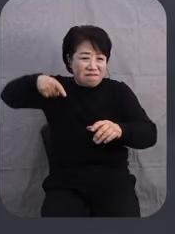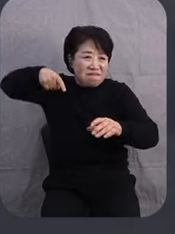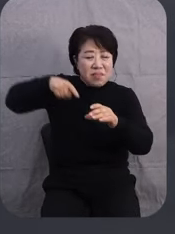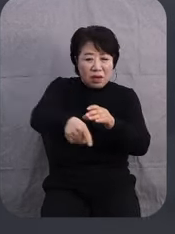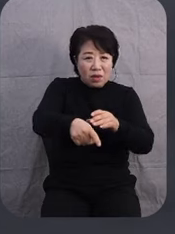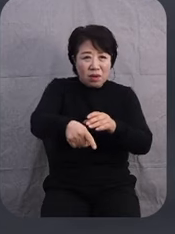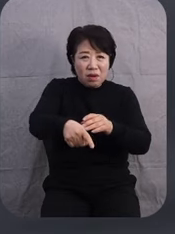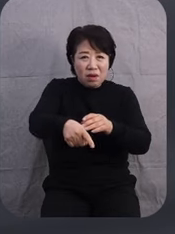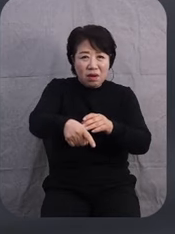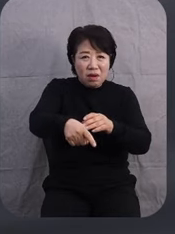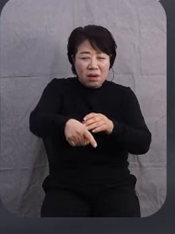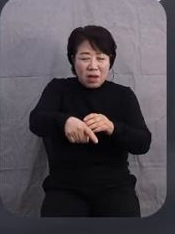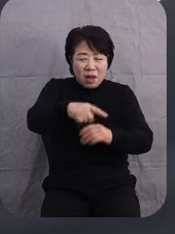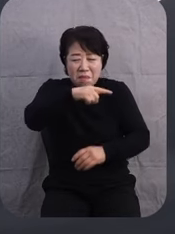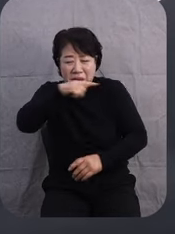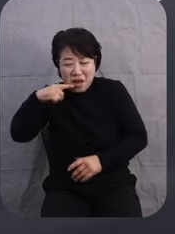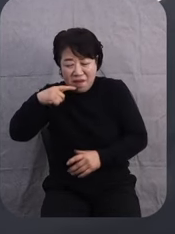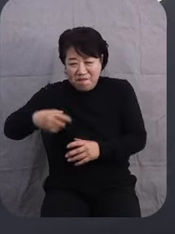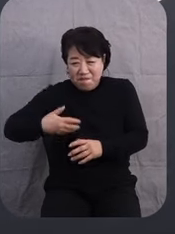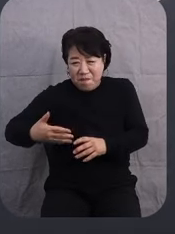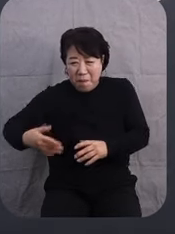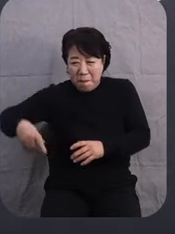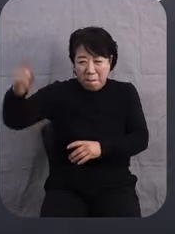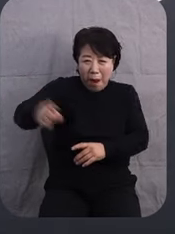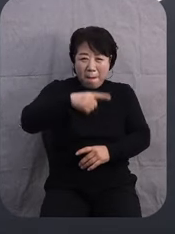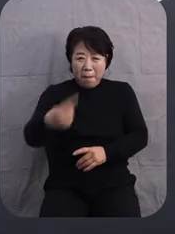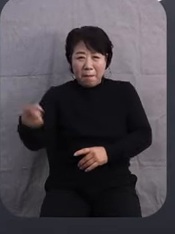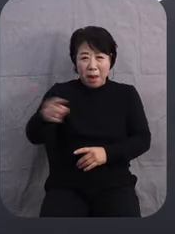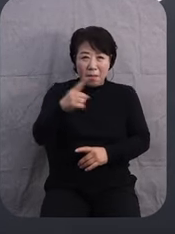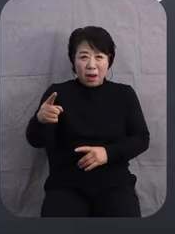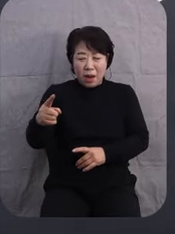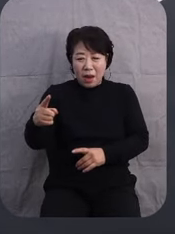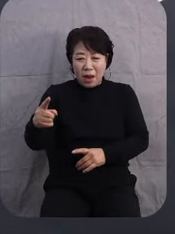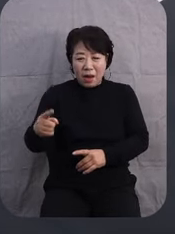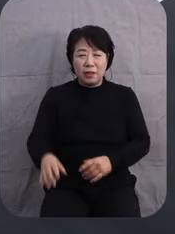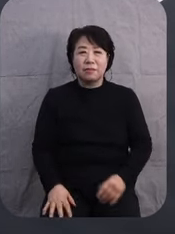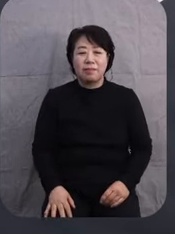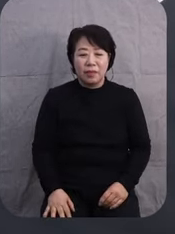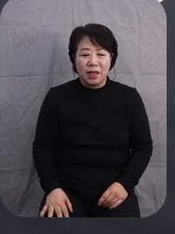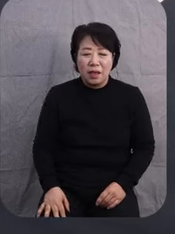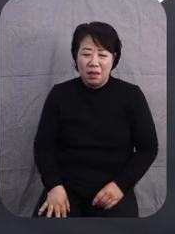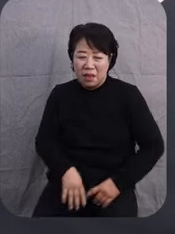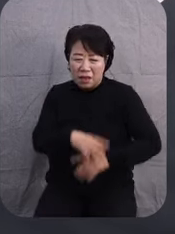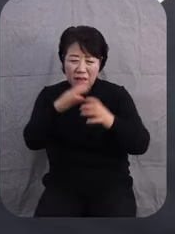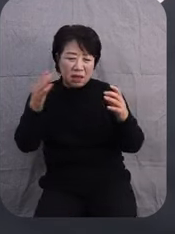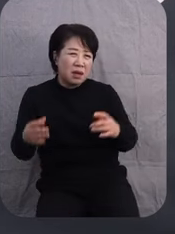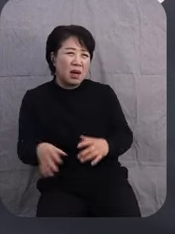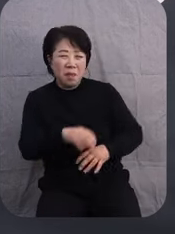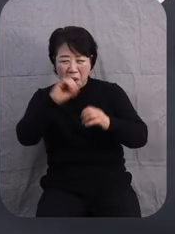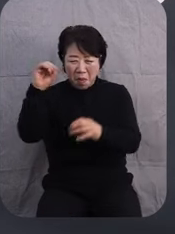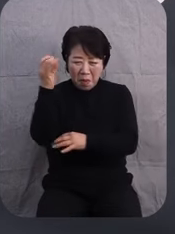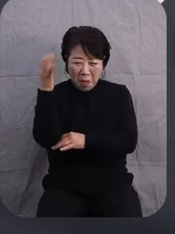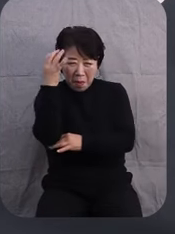마구 휘저으며 지시했다. 특검이니 무능이니 지겹다. 여론을